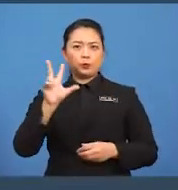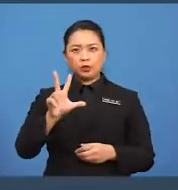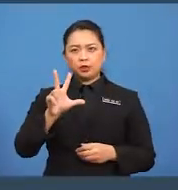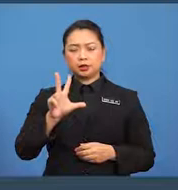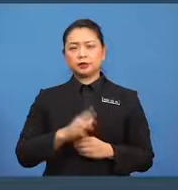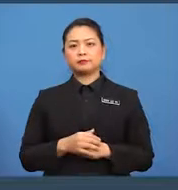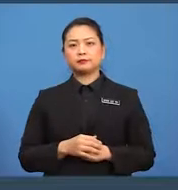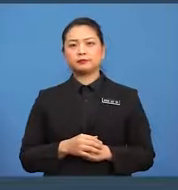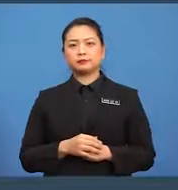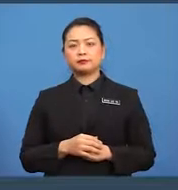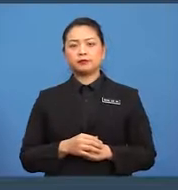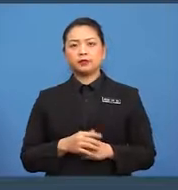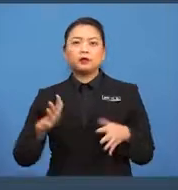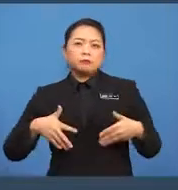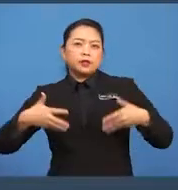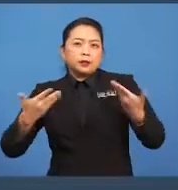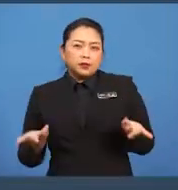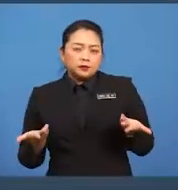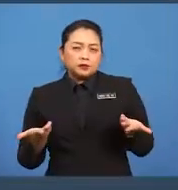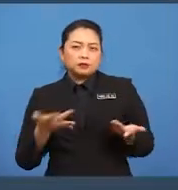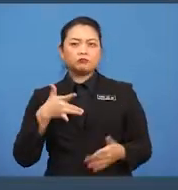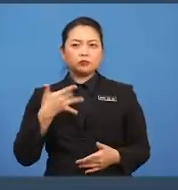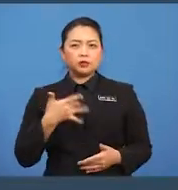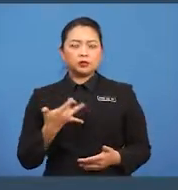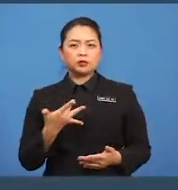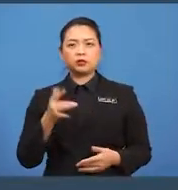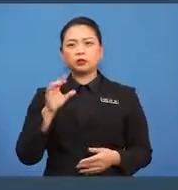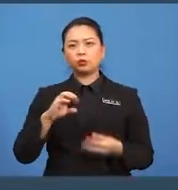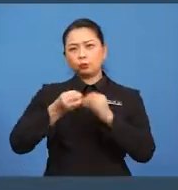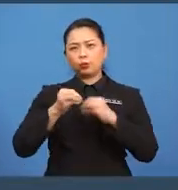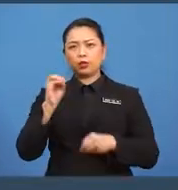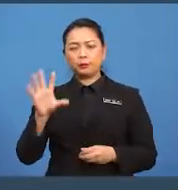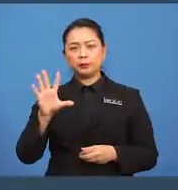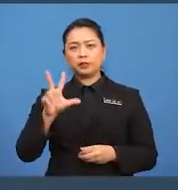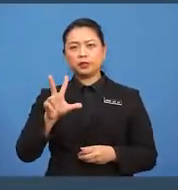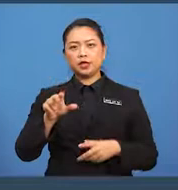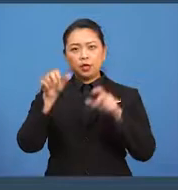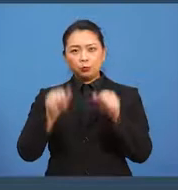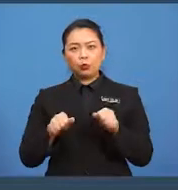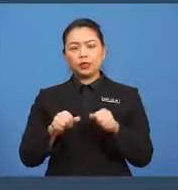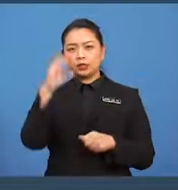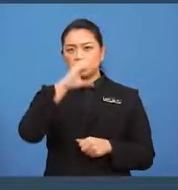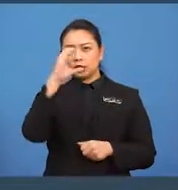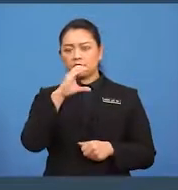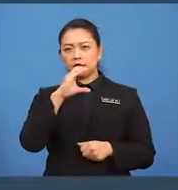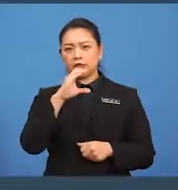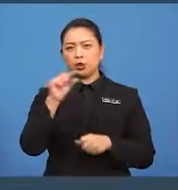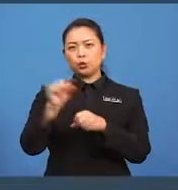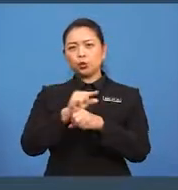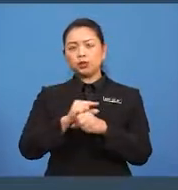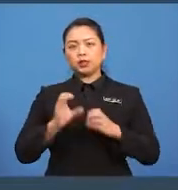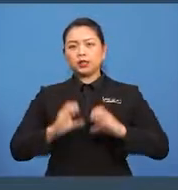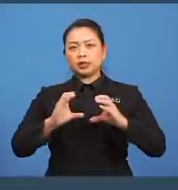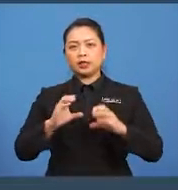53. Bagaimanakah agaknya nombor 53 ini boleh dicari dengan kaedah linear